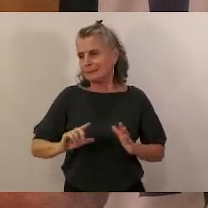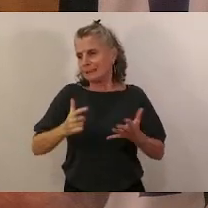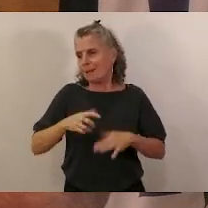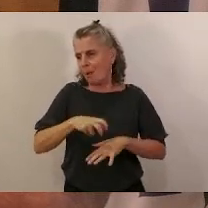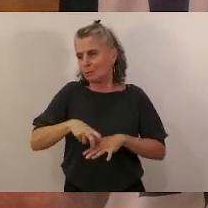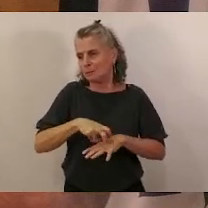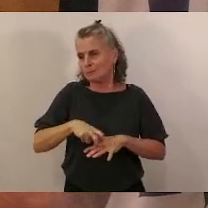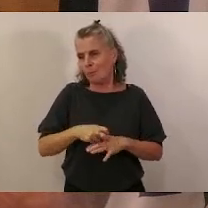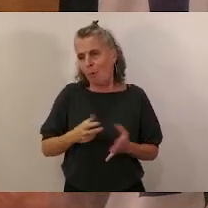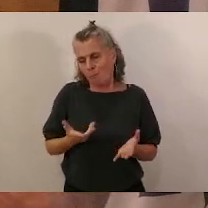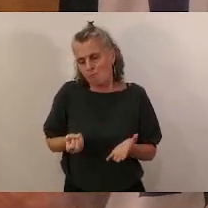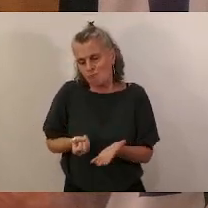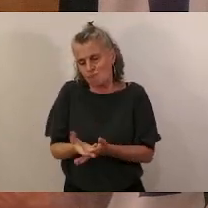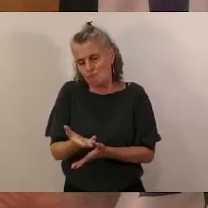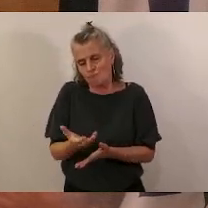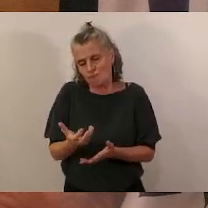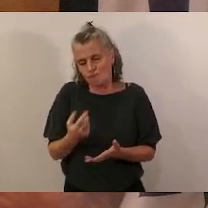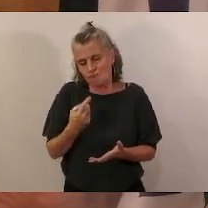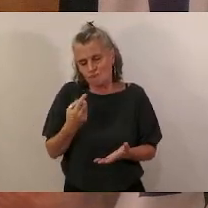cette information